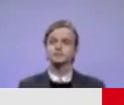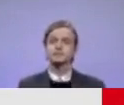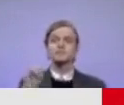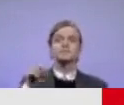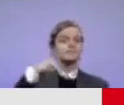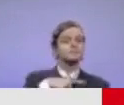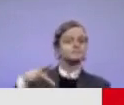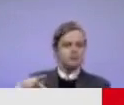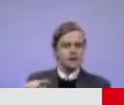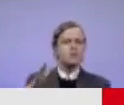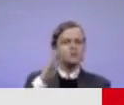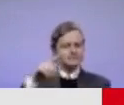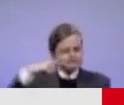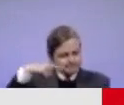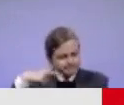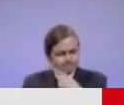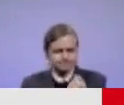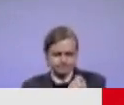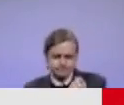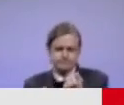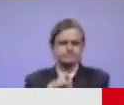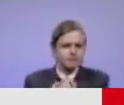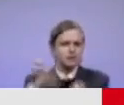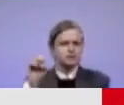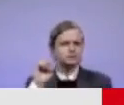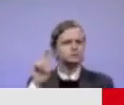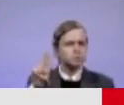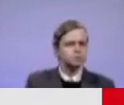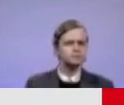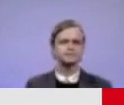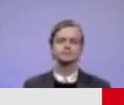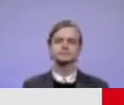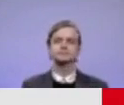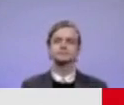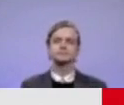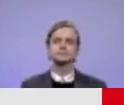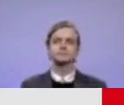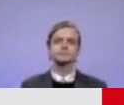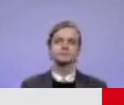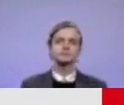să apere și să susțină Uniunea Europeană. Dragi colegi,